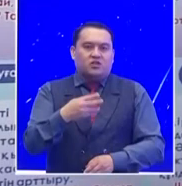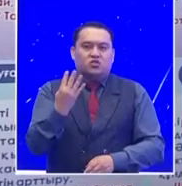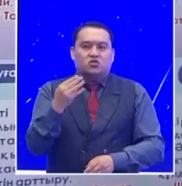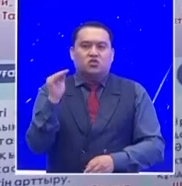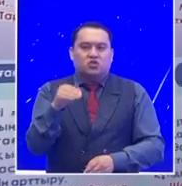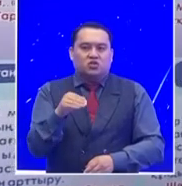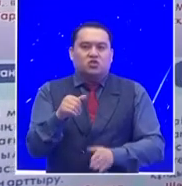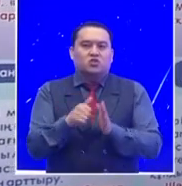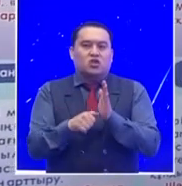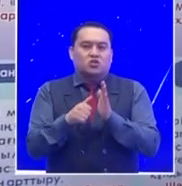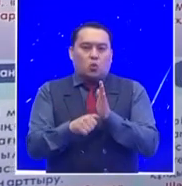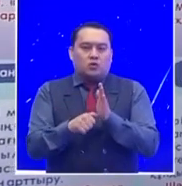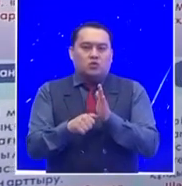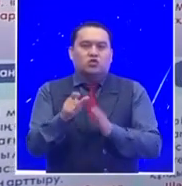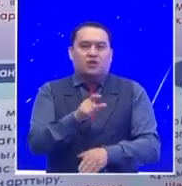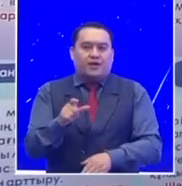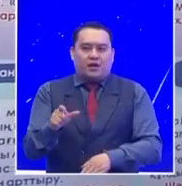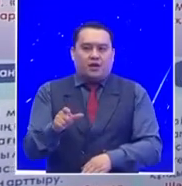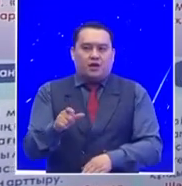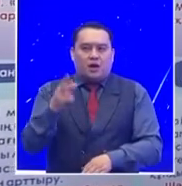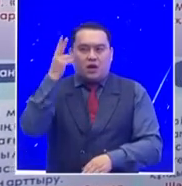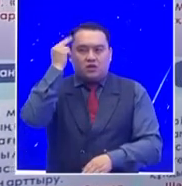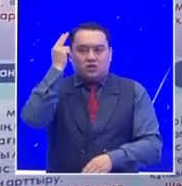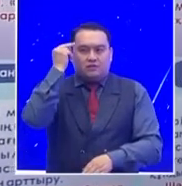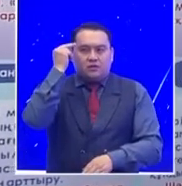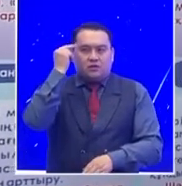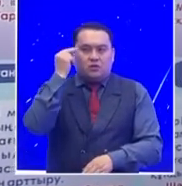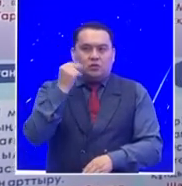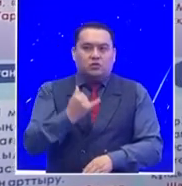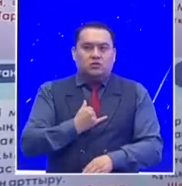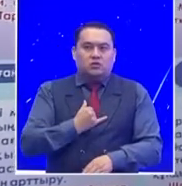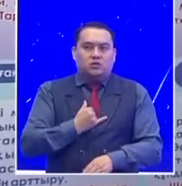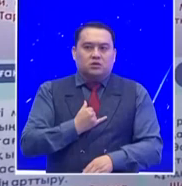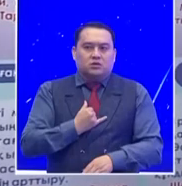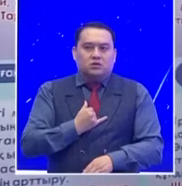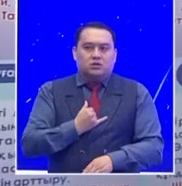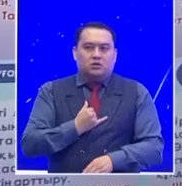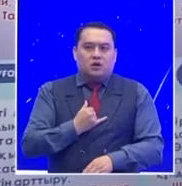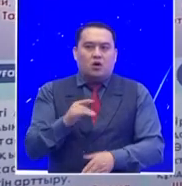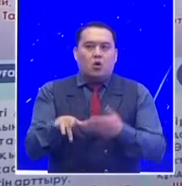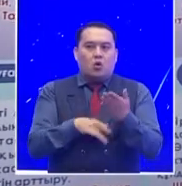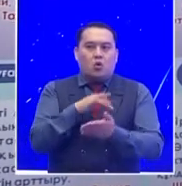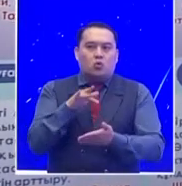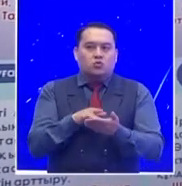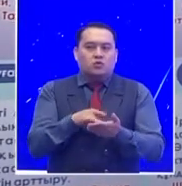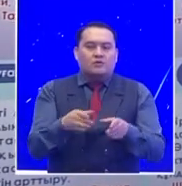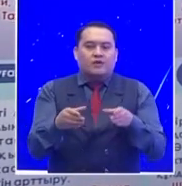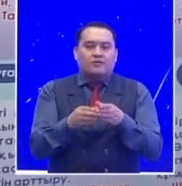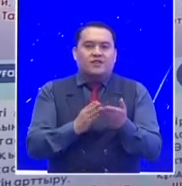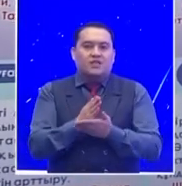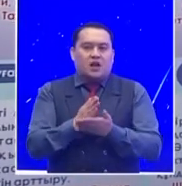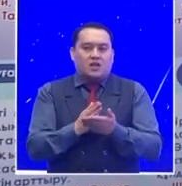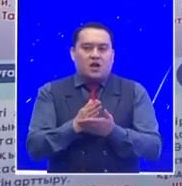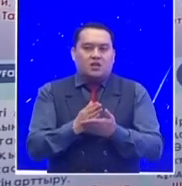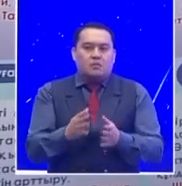24 600 человек количество, в количественном отношении городской совет ветеранов. Вот. Поэтому